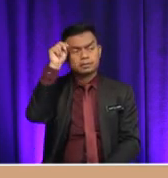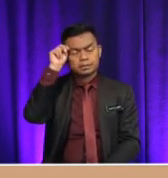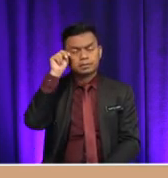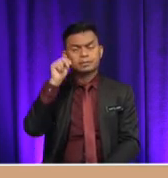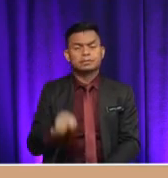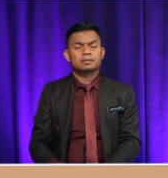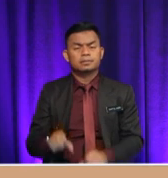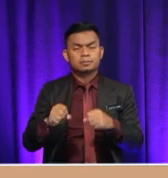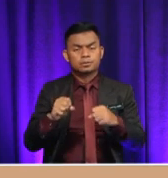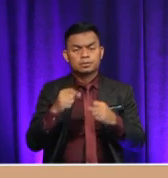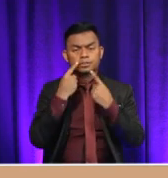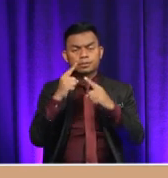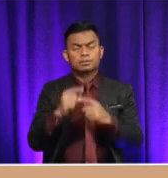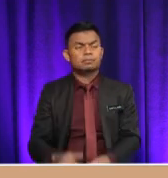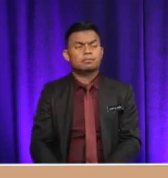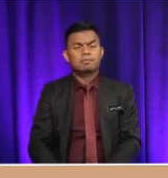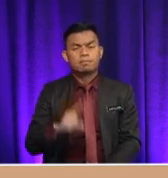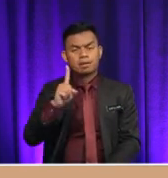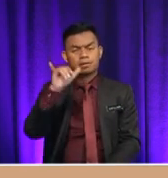tidak langsung